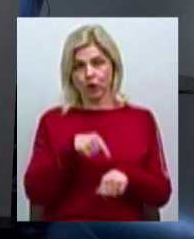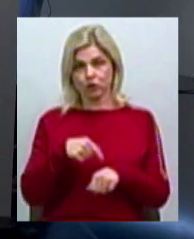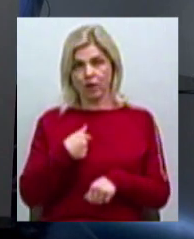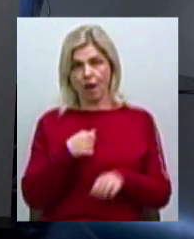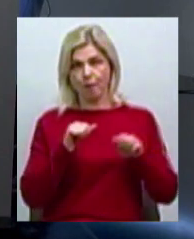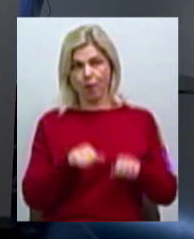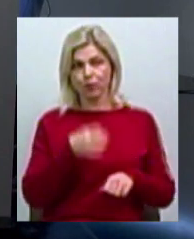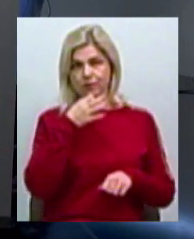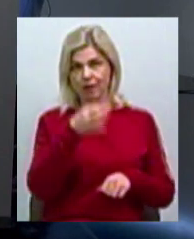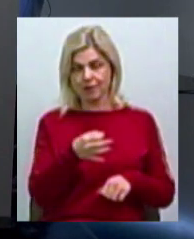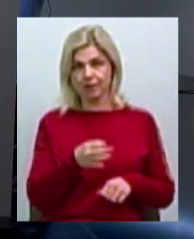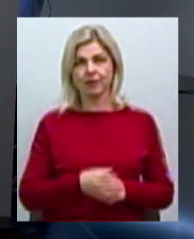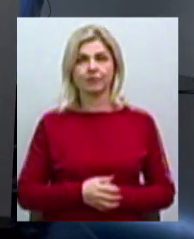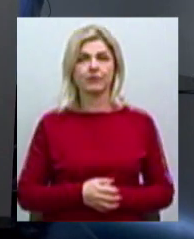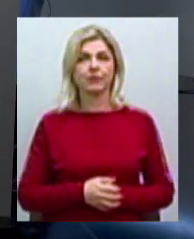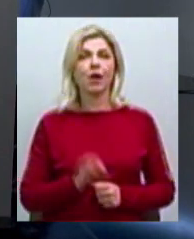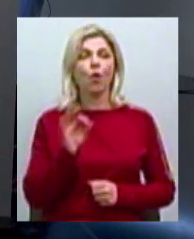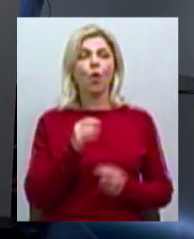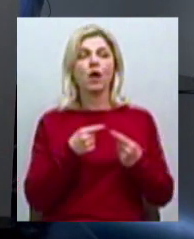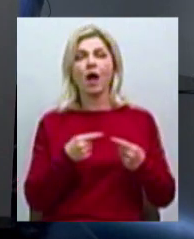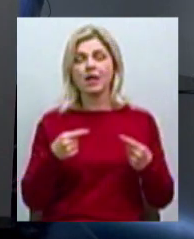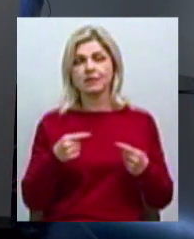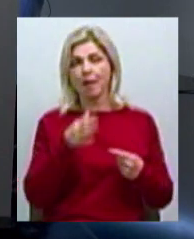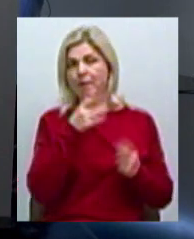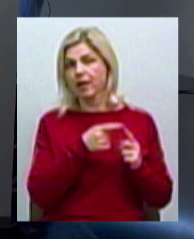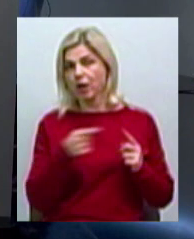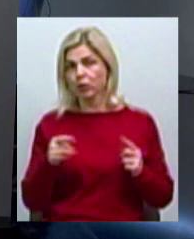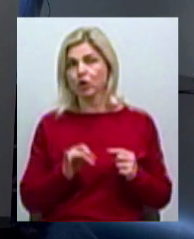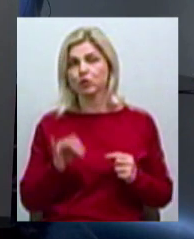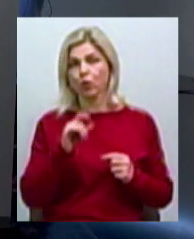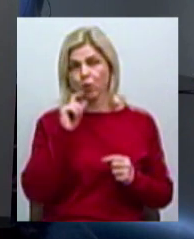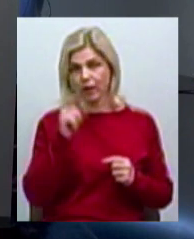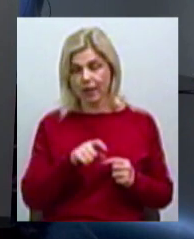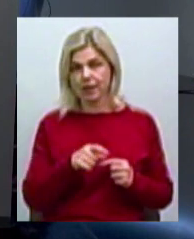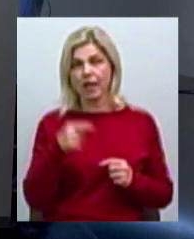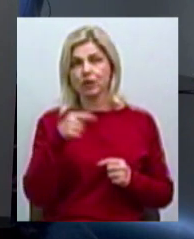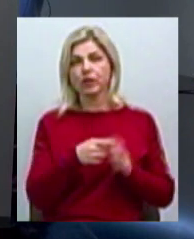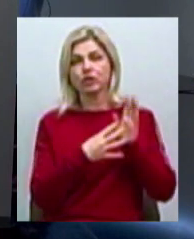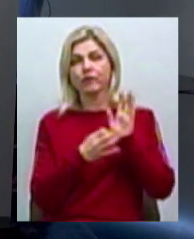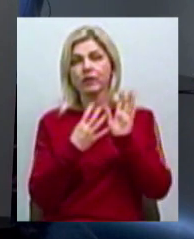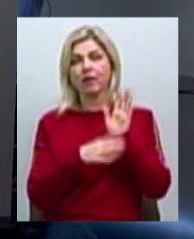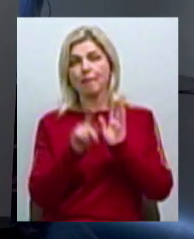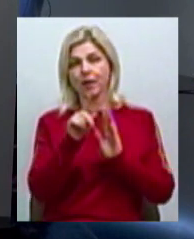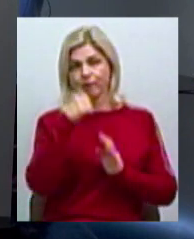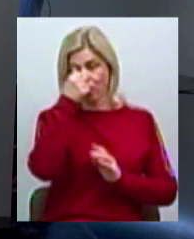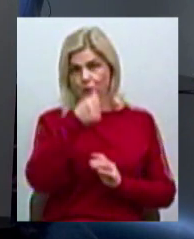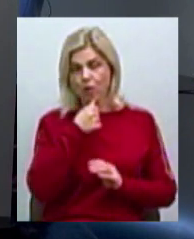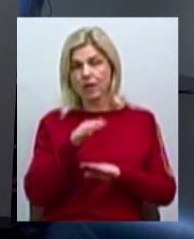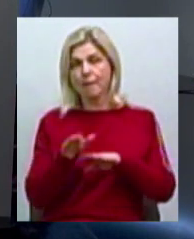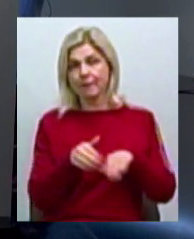сказати про, ну, різні періоди в історії України. 1991 року, ну, вірніше, вже